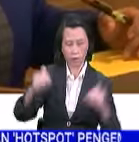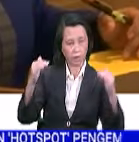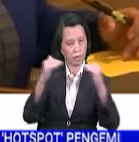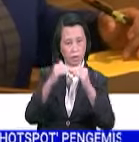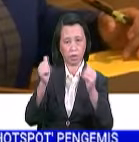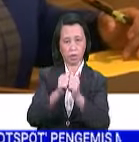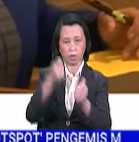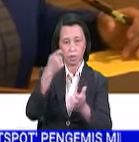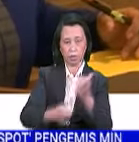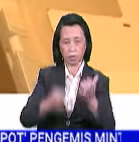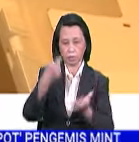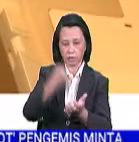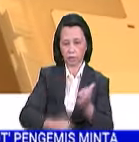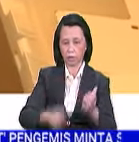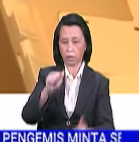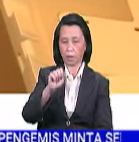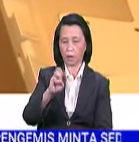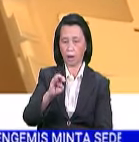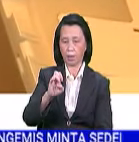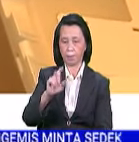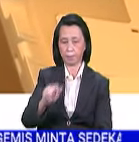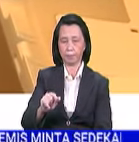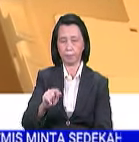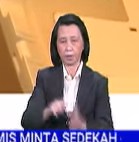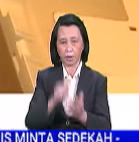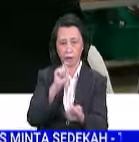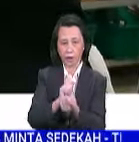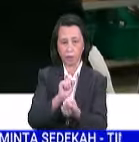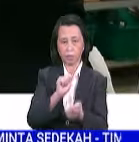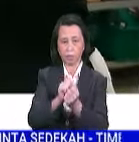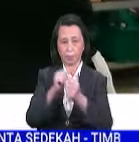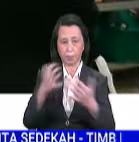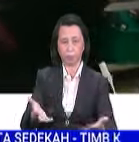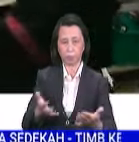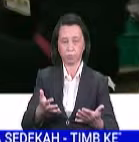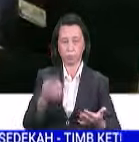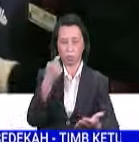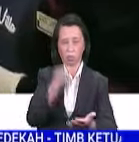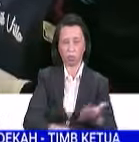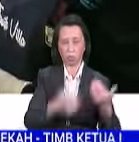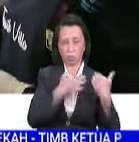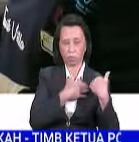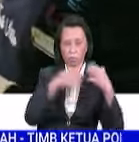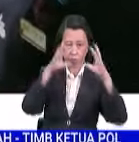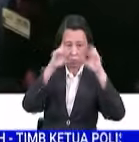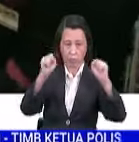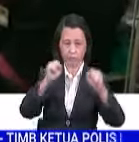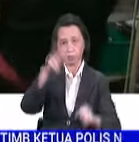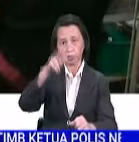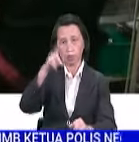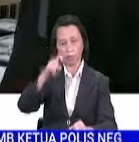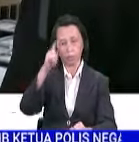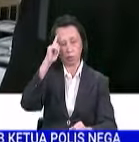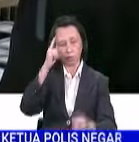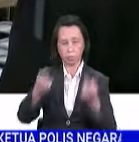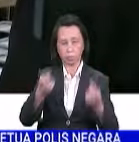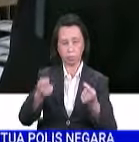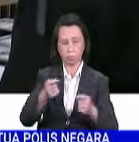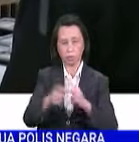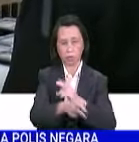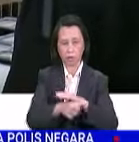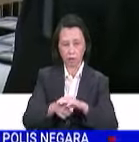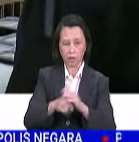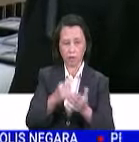mengikut nilai ambang tertentu tanpa menambah beban kos buruh majikan. Kerajaan juga perlu mempertimbangkan strategi